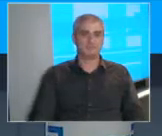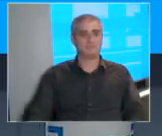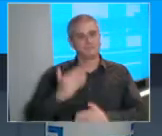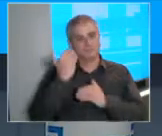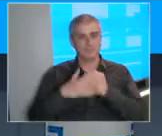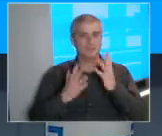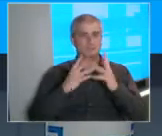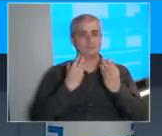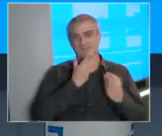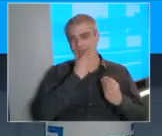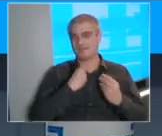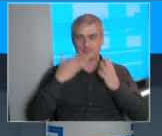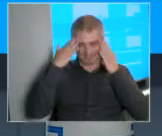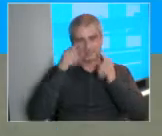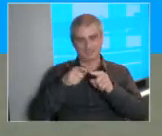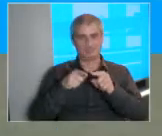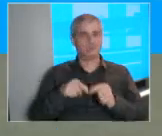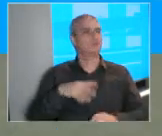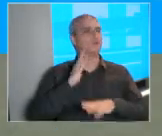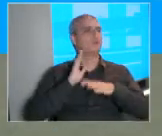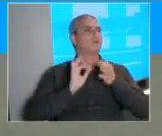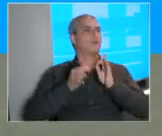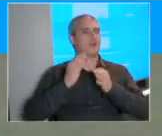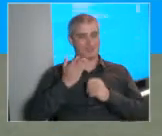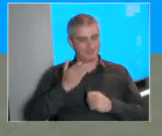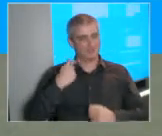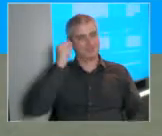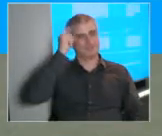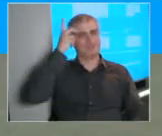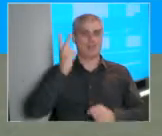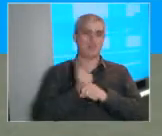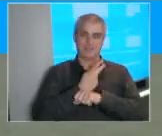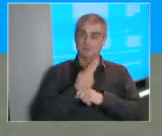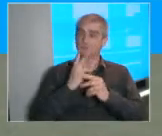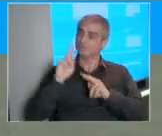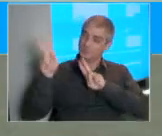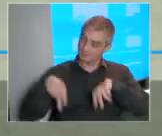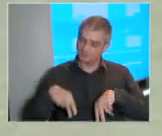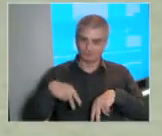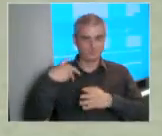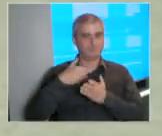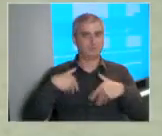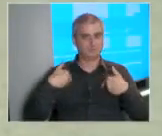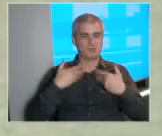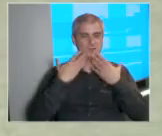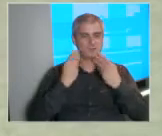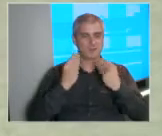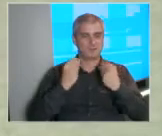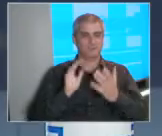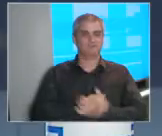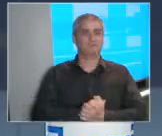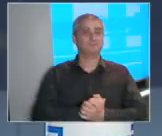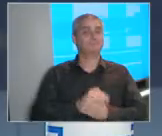יפה. בדיוק. אז עורך הדין... נתרכז בו. פרידנברג, מומחה לדיני משפחה, השכלנו כרגיל שוב אלינו. בשמחות. תודה, תודה. תודה רבה